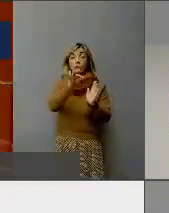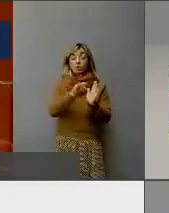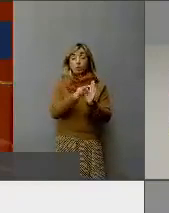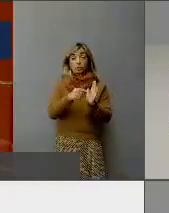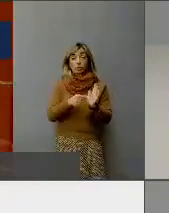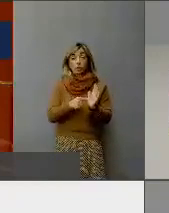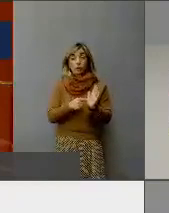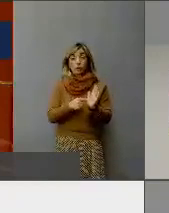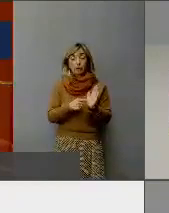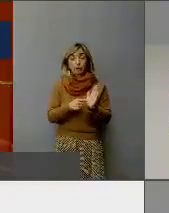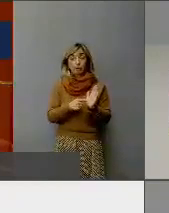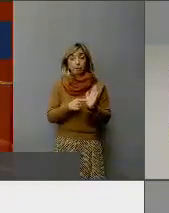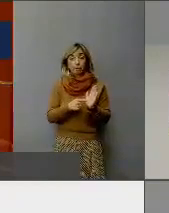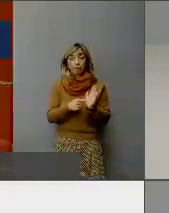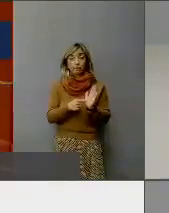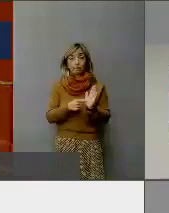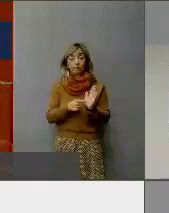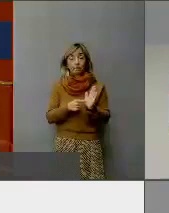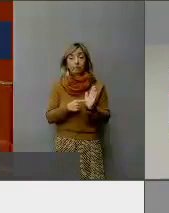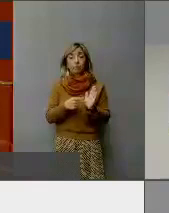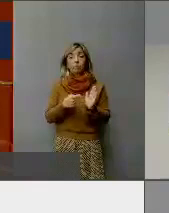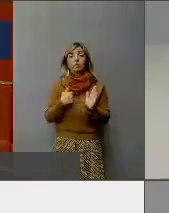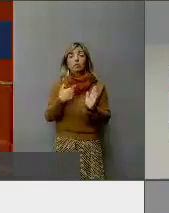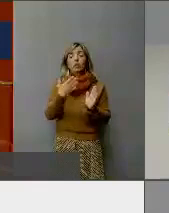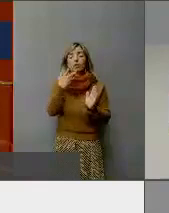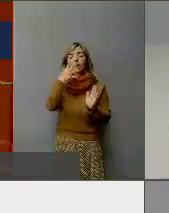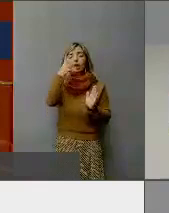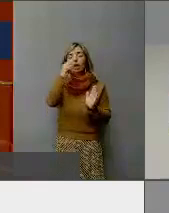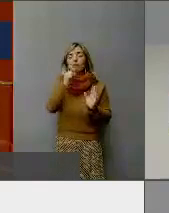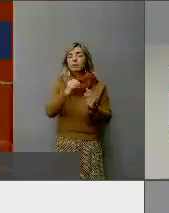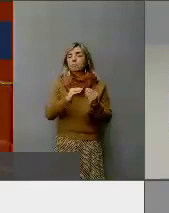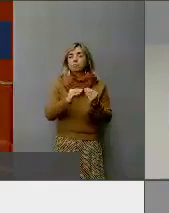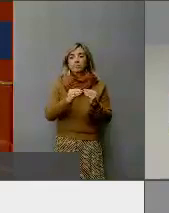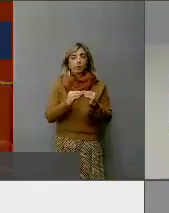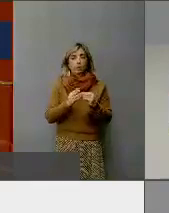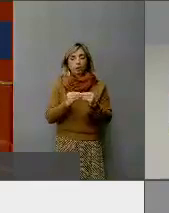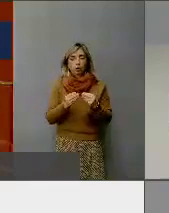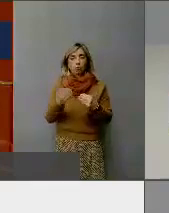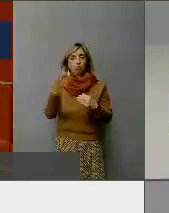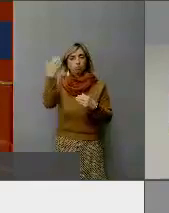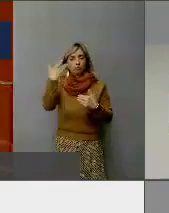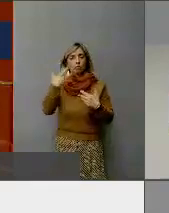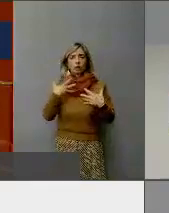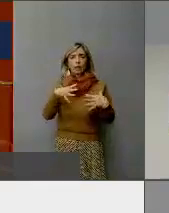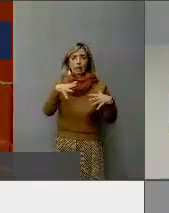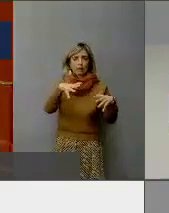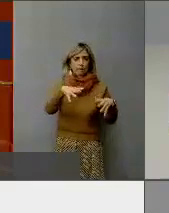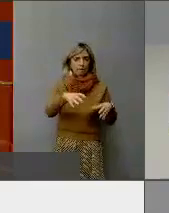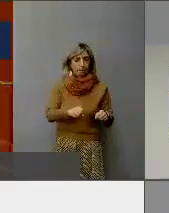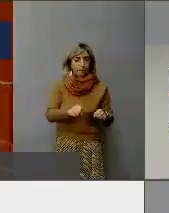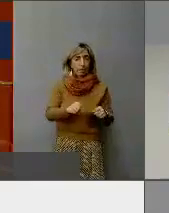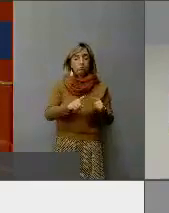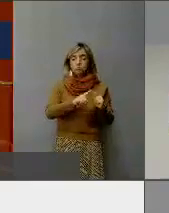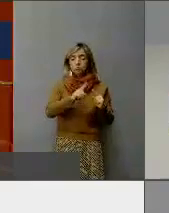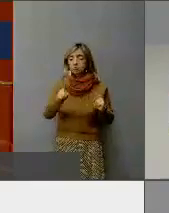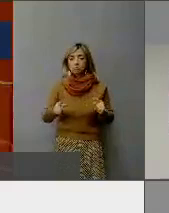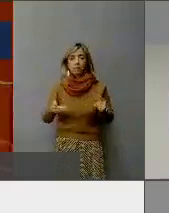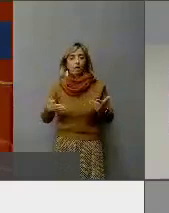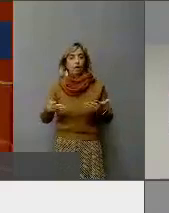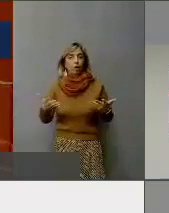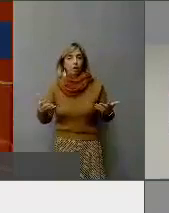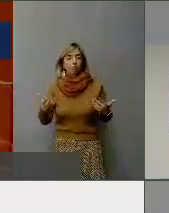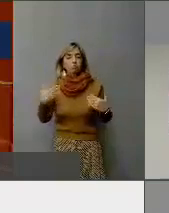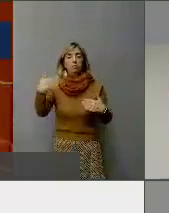si vogliono capire un po quali sono gli atti assunti in riferimento a quegli impegni perché si era parlato poi di una demolizione la